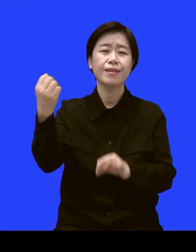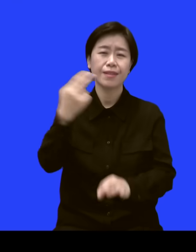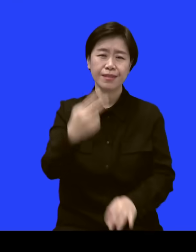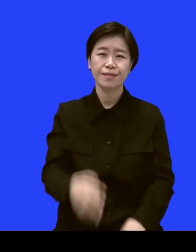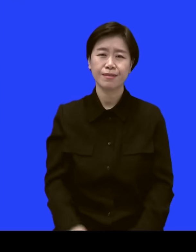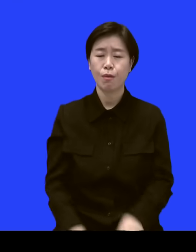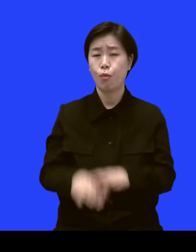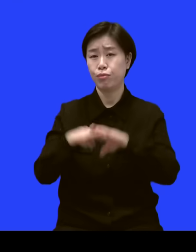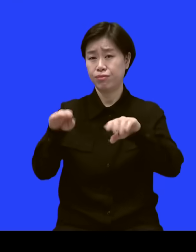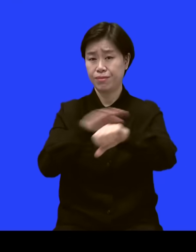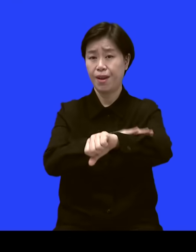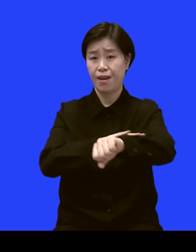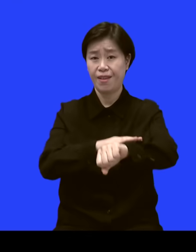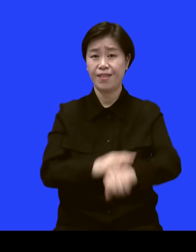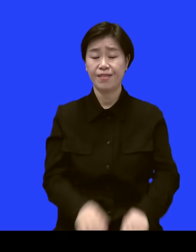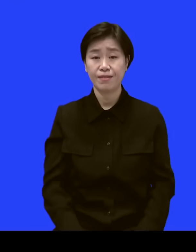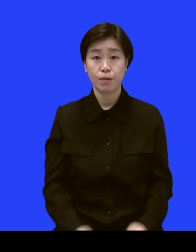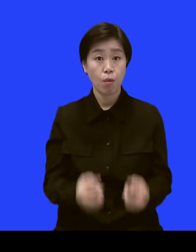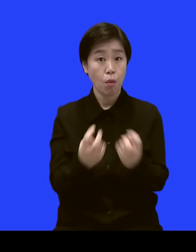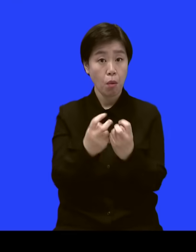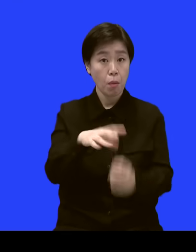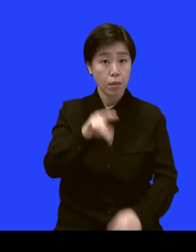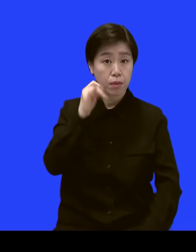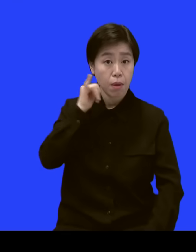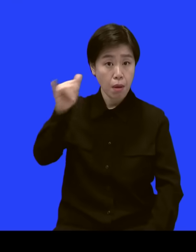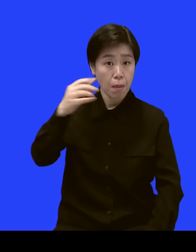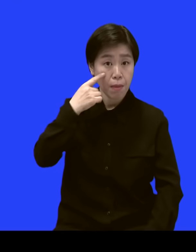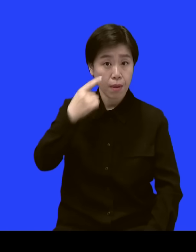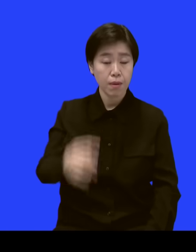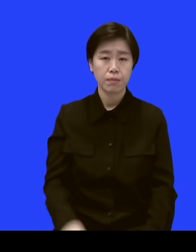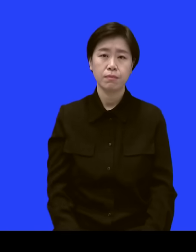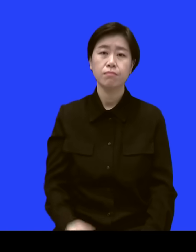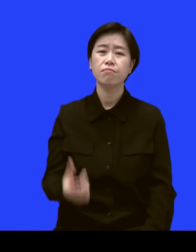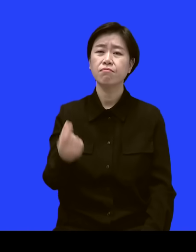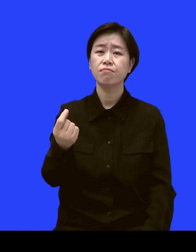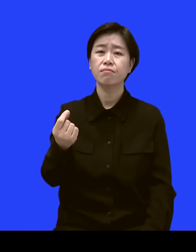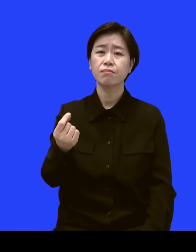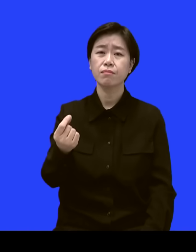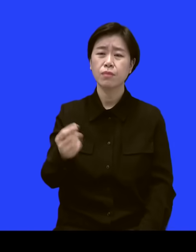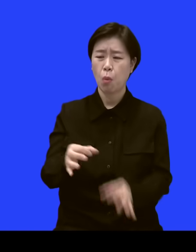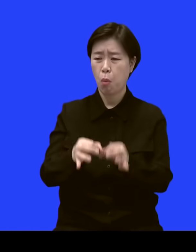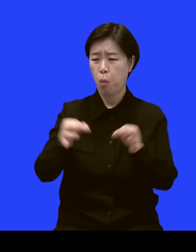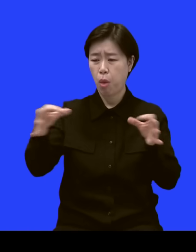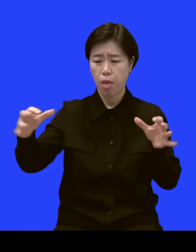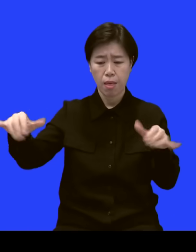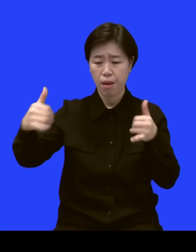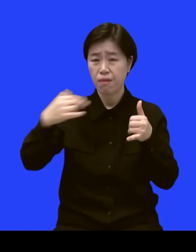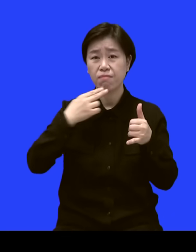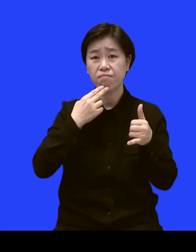네. 어떻게 연락을 하셨어요? 네, 한동안 연락을 안 하고 있다가